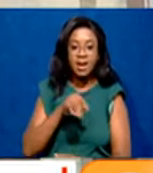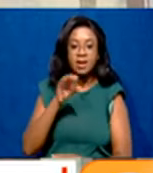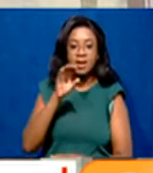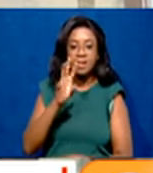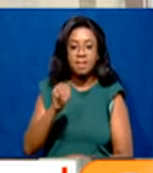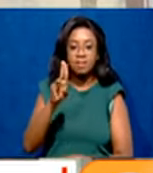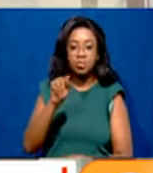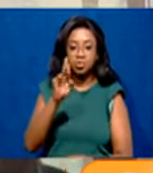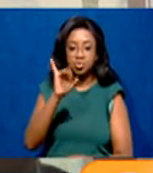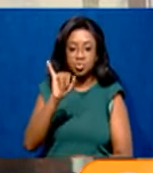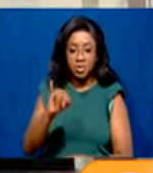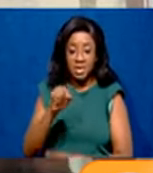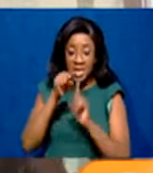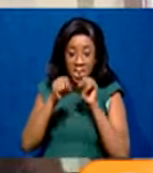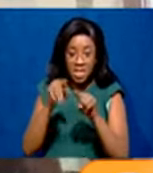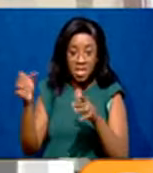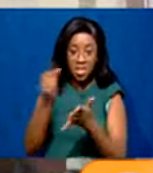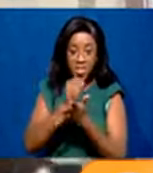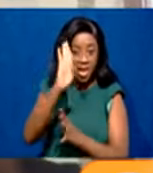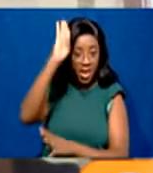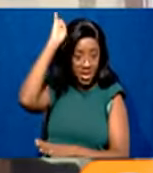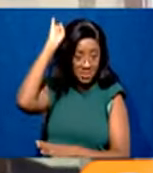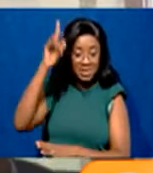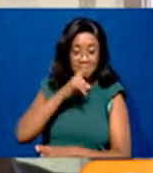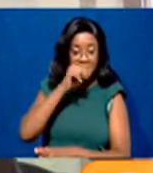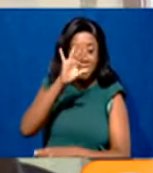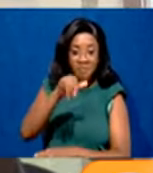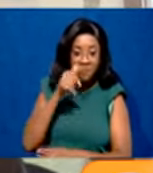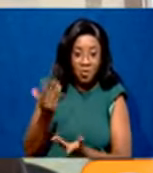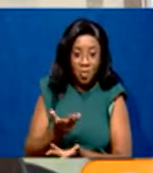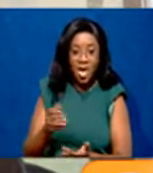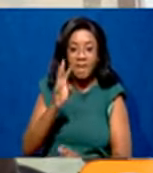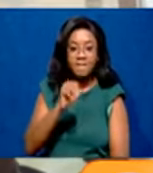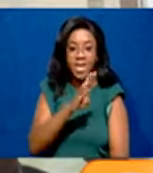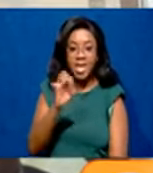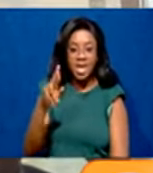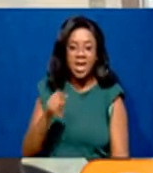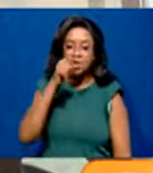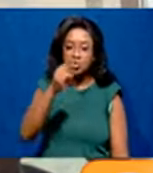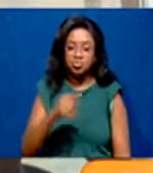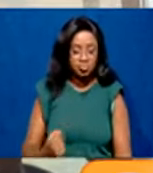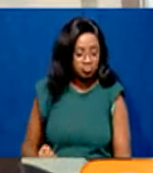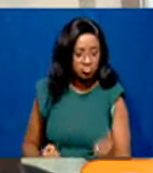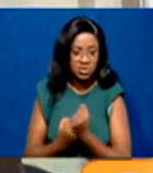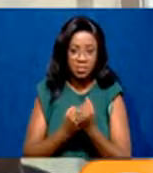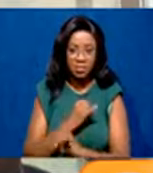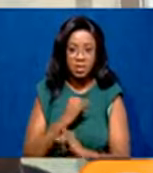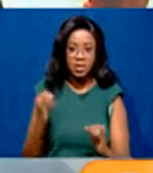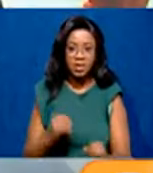akuwe attorney general na ametoka huku Mbere ilifika kwa meza, you pushed it.